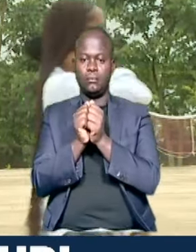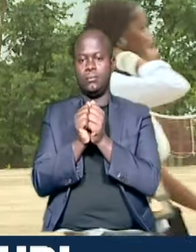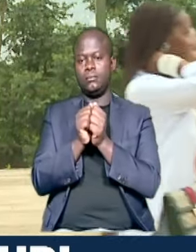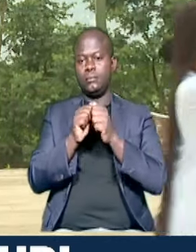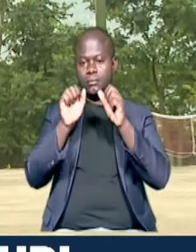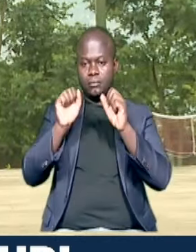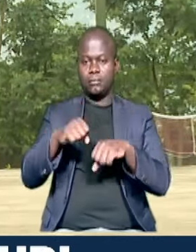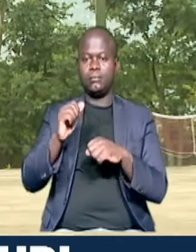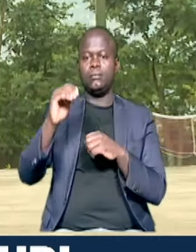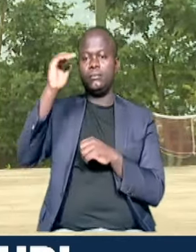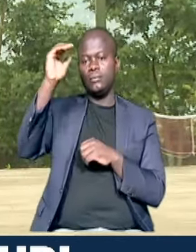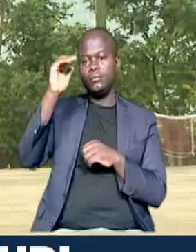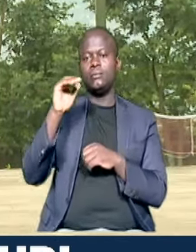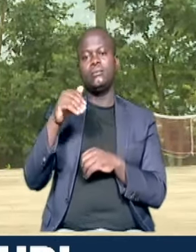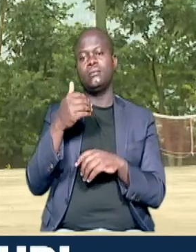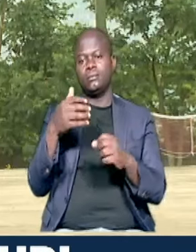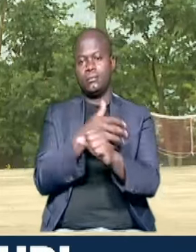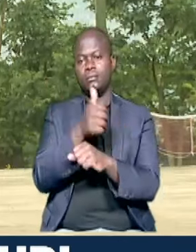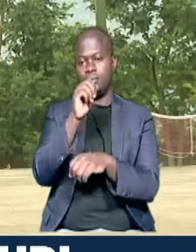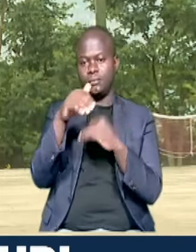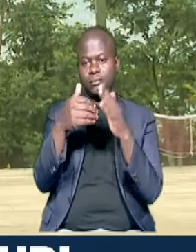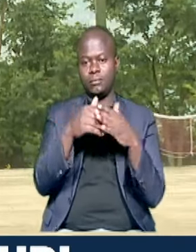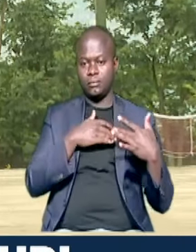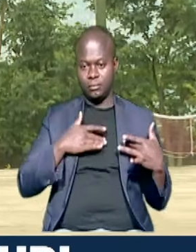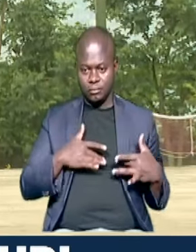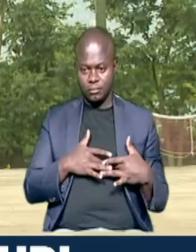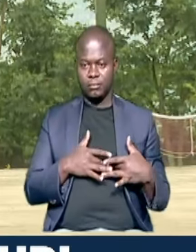gashoboye biri hejuru, imbaraga ze zose n'uwo mutima,